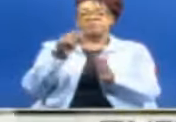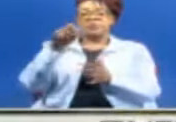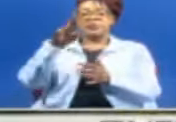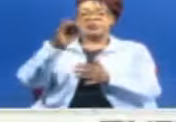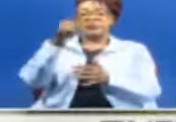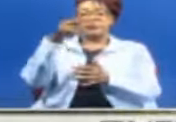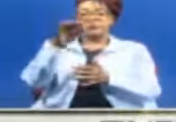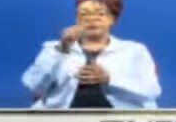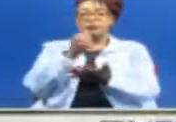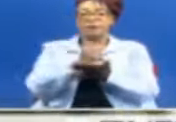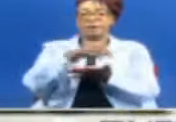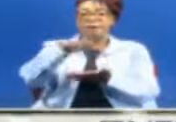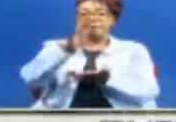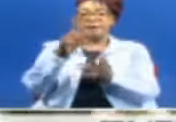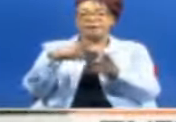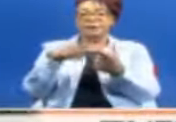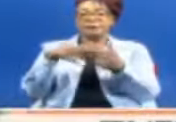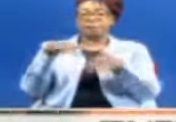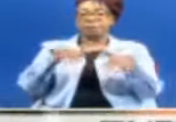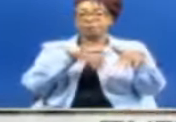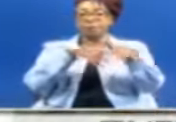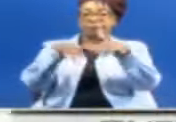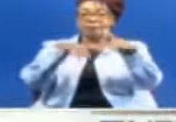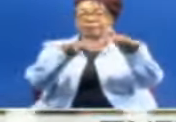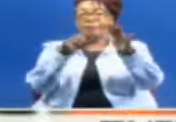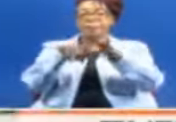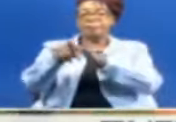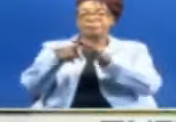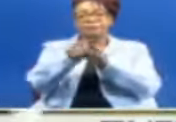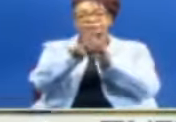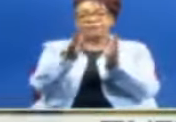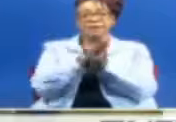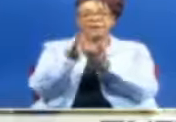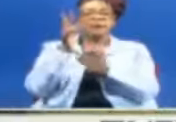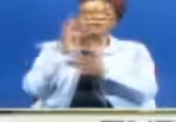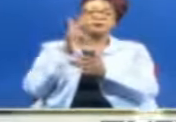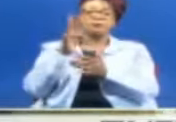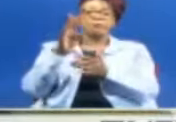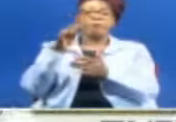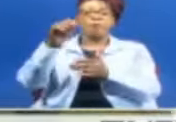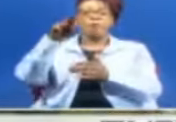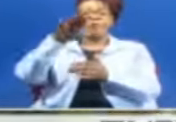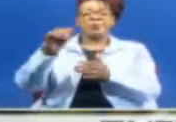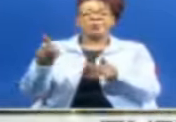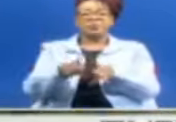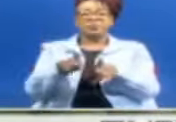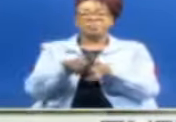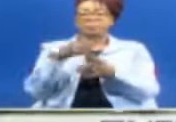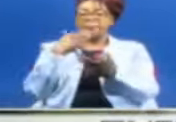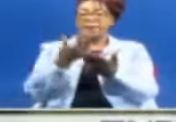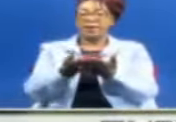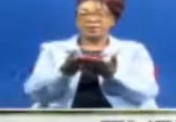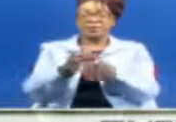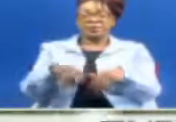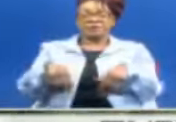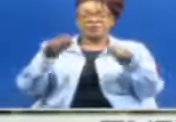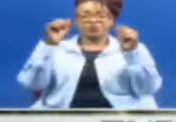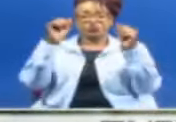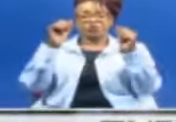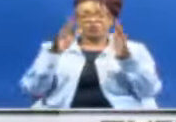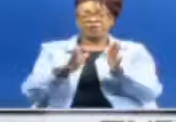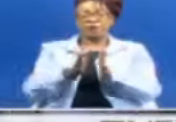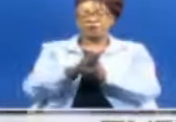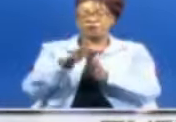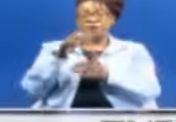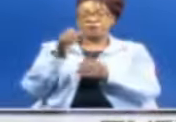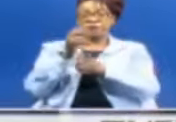kwake kabla ya msafara wake kuingia katika mitaa ya mji wa Kisii. Moraa pia alimshukuru mwalimu mkuu wa shule ya sekondari ya Mogonga